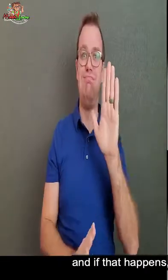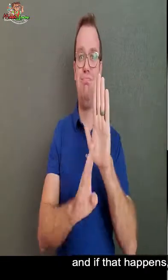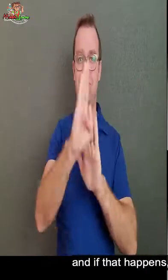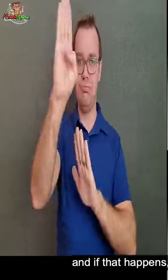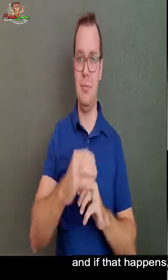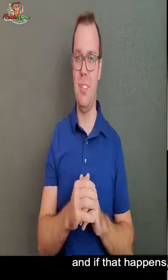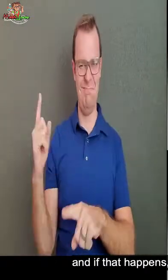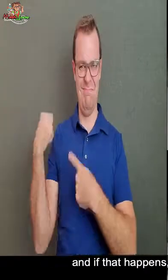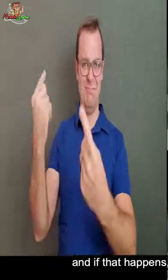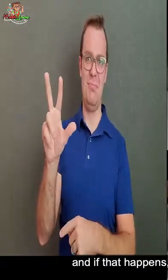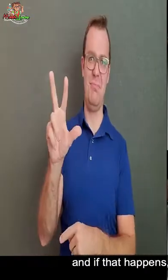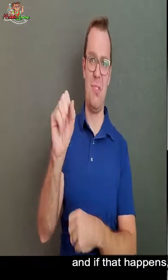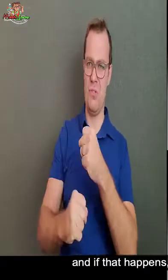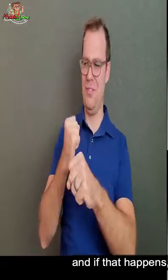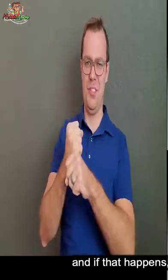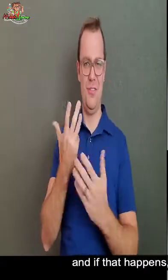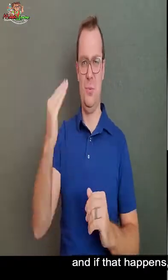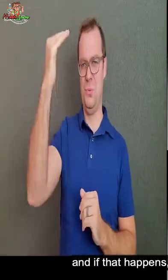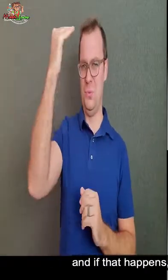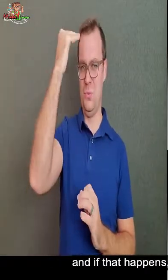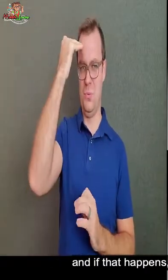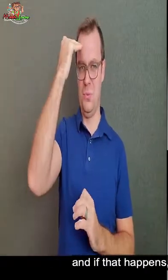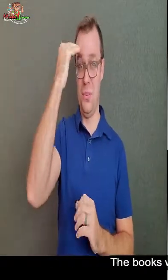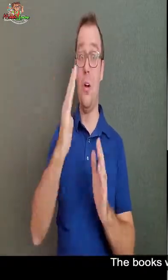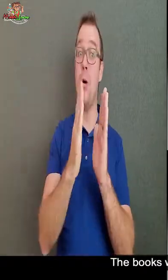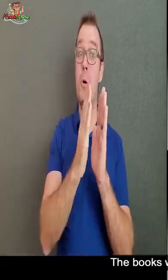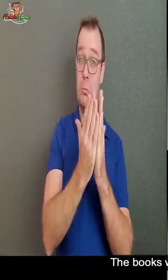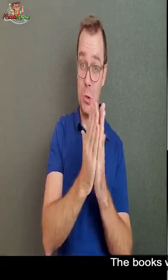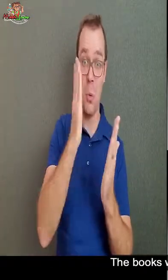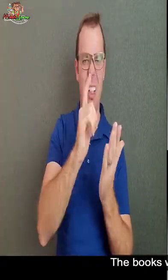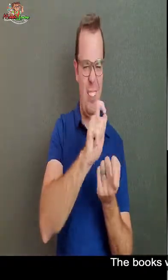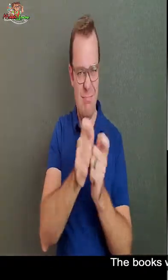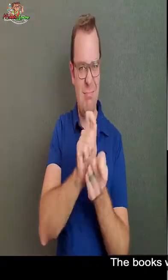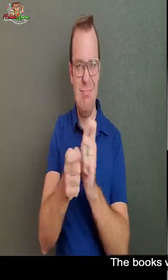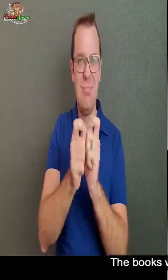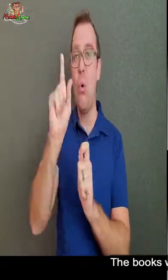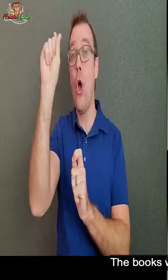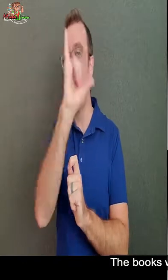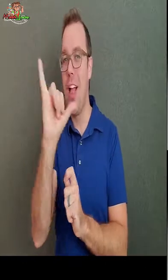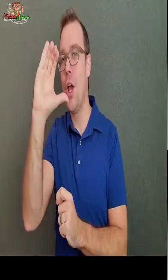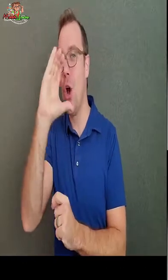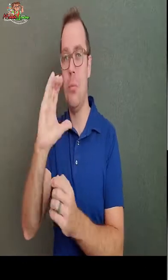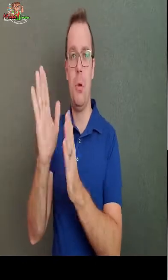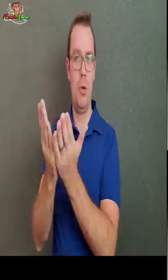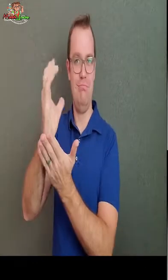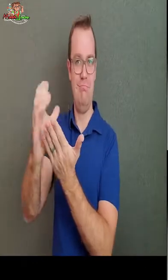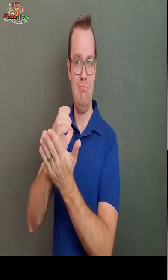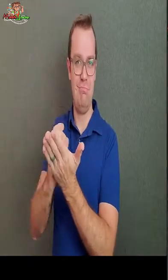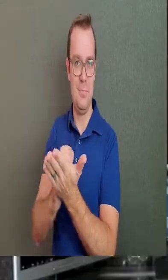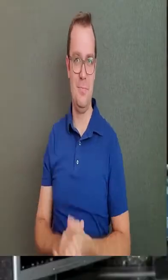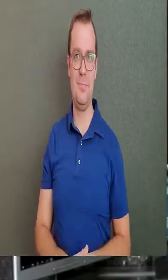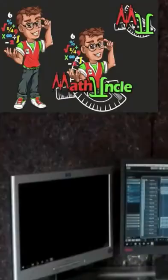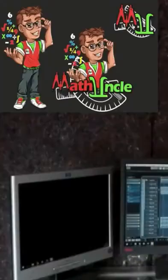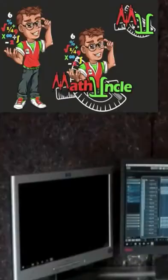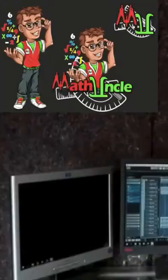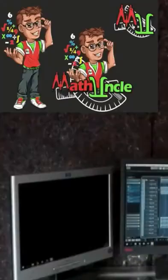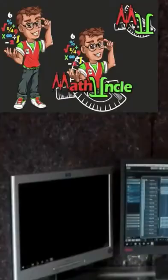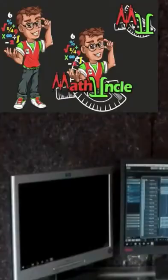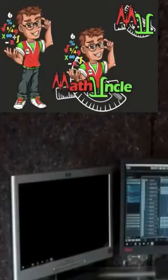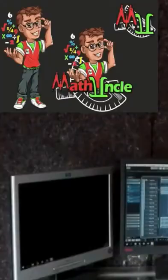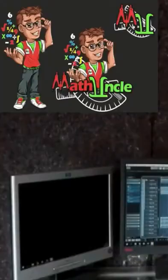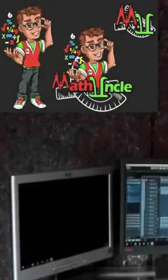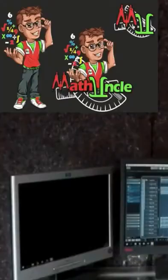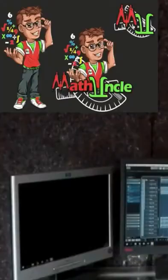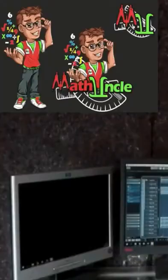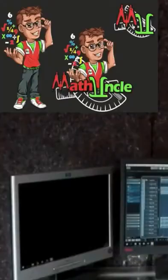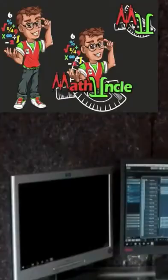नहीं हुआ है सारी टेक्स्ट बुक्स चेंज हो जाएंगी, इंटरेस्टिंग हो जाएंगी, बिल्कुल कॉमिक बुक की तरह हो जाएंगी। जय हिंद। Math Uncle